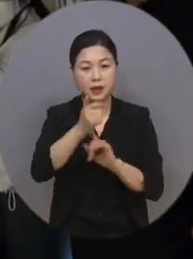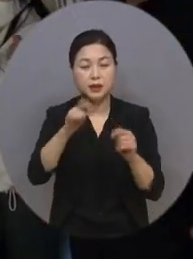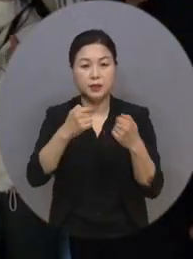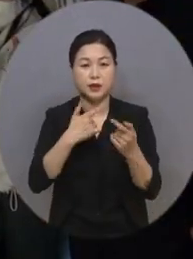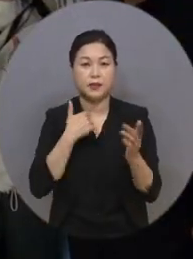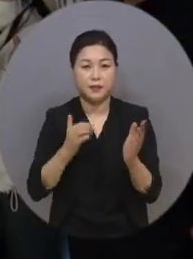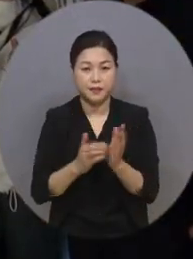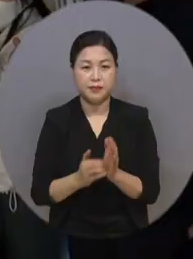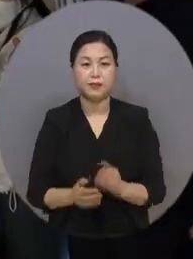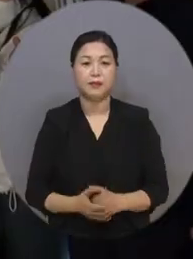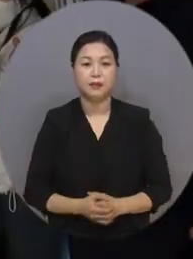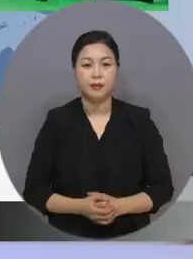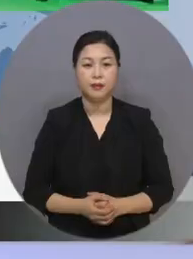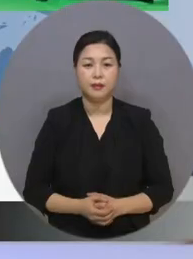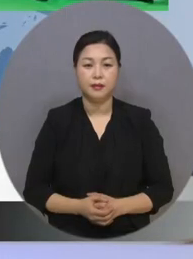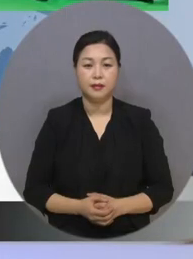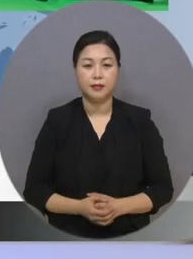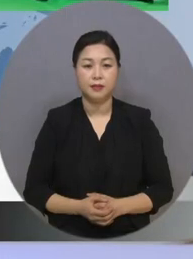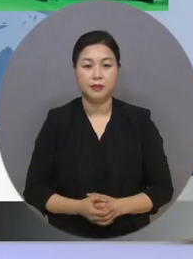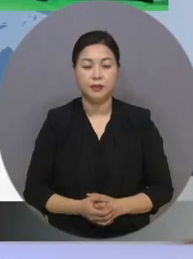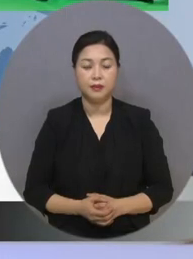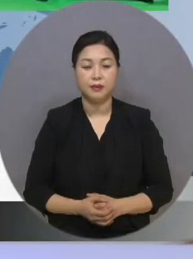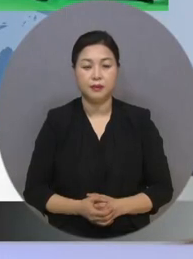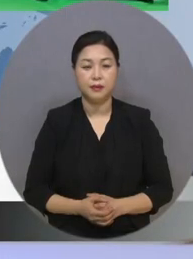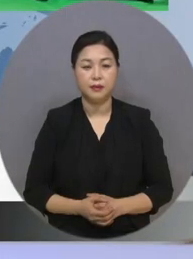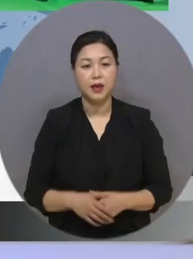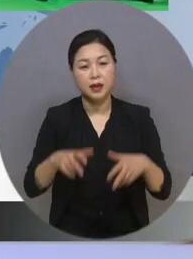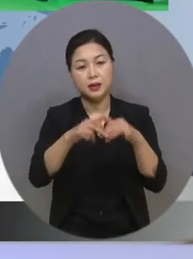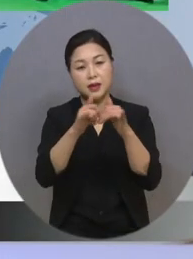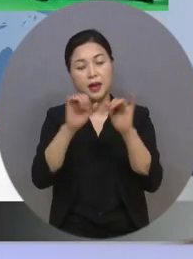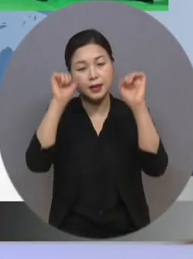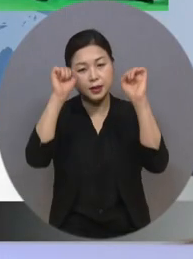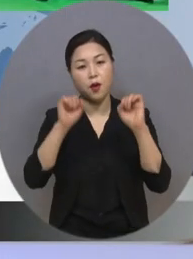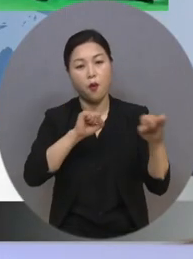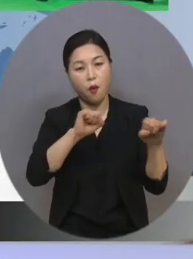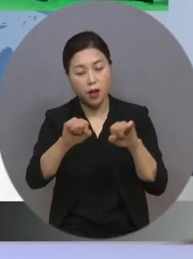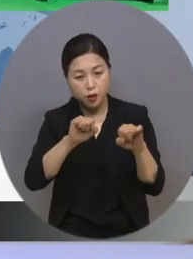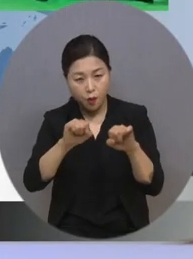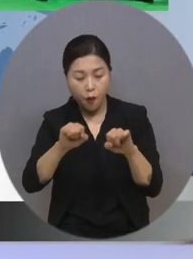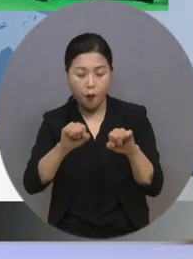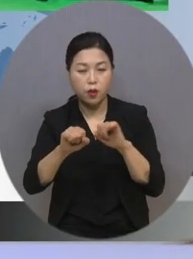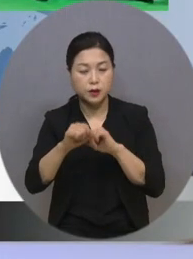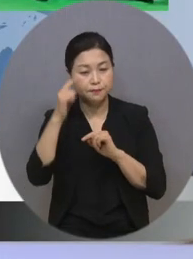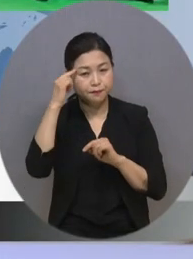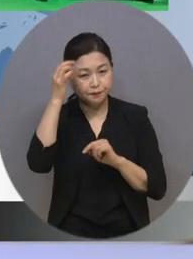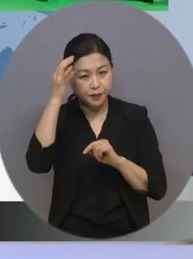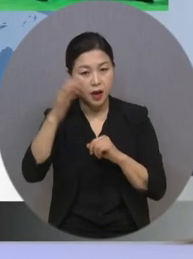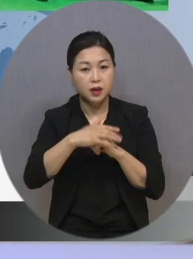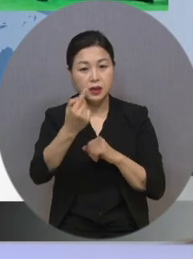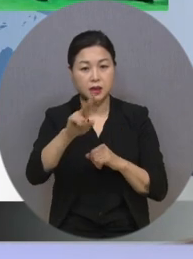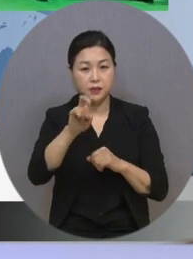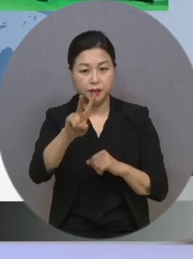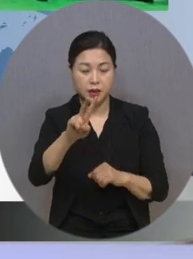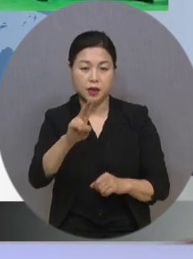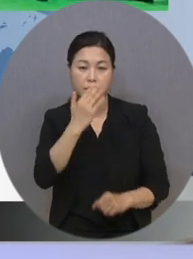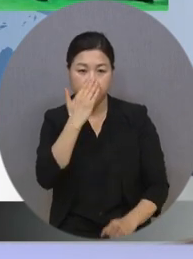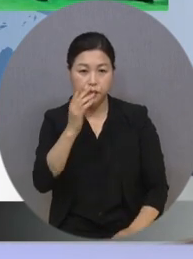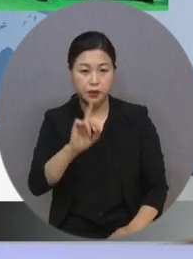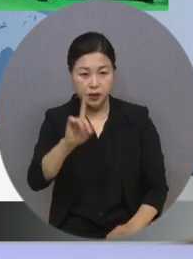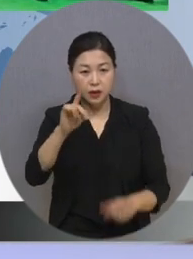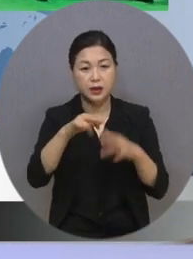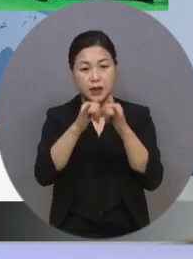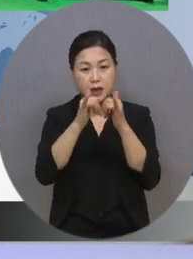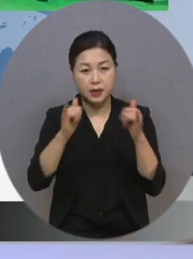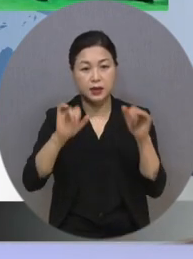뉴스 현예나입니다. 올 한 해 장애인 체육활동을 돌아보는 2022 순천시 장애인 체육예방